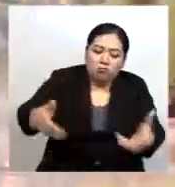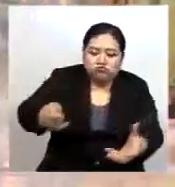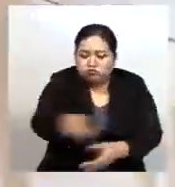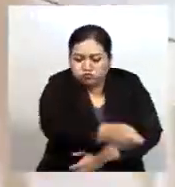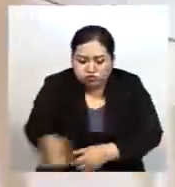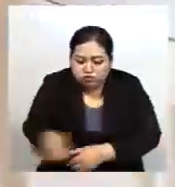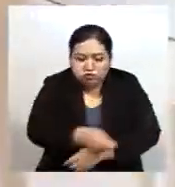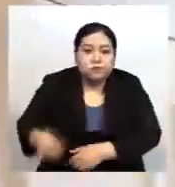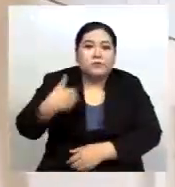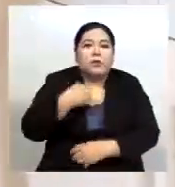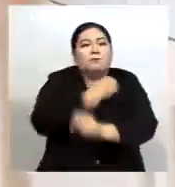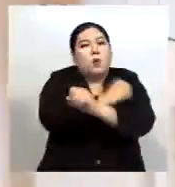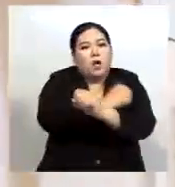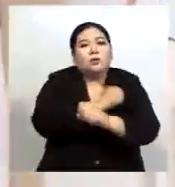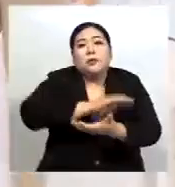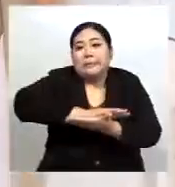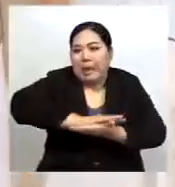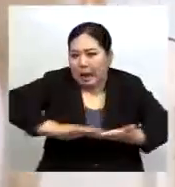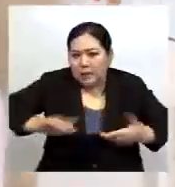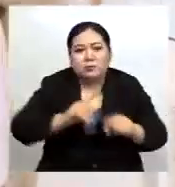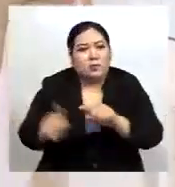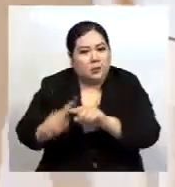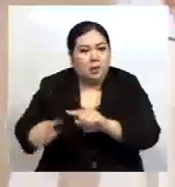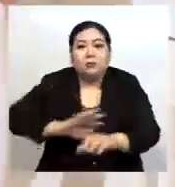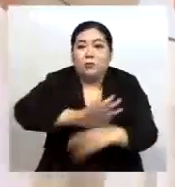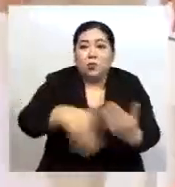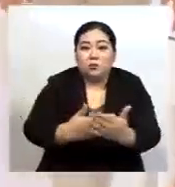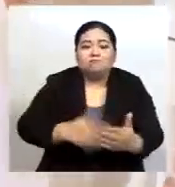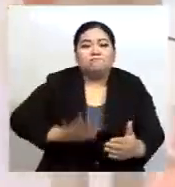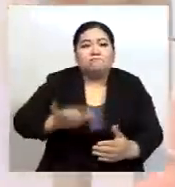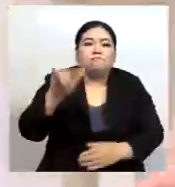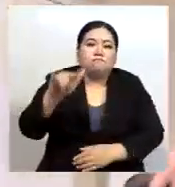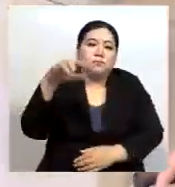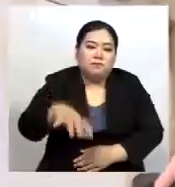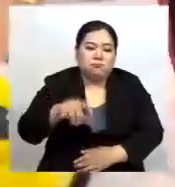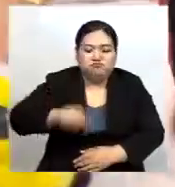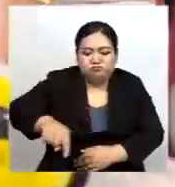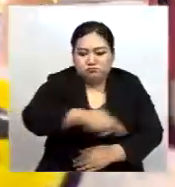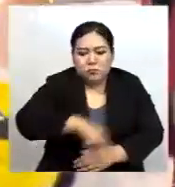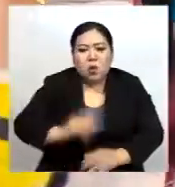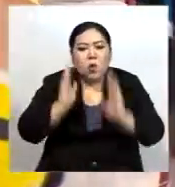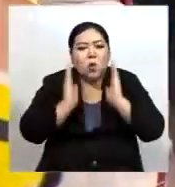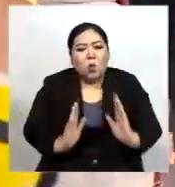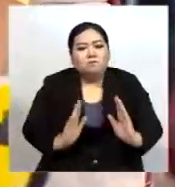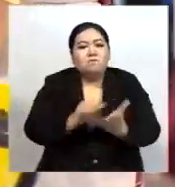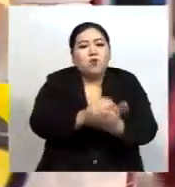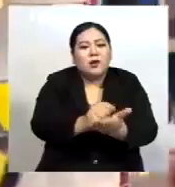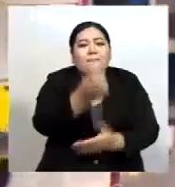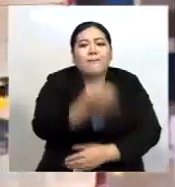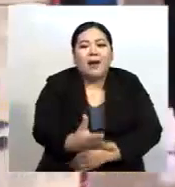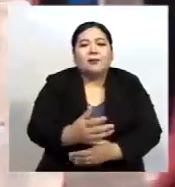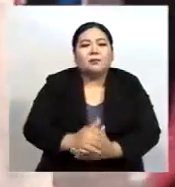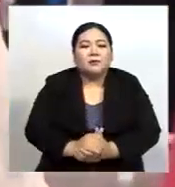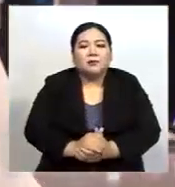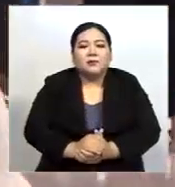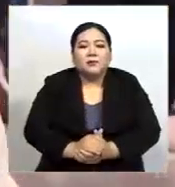ำคัญในเรื่องของการรักษาความสะอาดในพื้นที่ทุกพื้นที่ภายในสนามบินโดยเฉพาะอย่างยิ่งพื้นที่ที่มีผู้โดยสารไปใช้บริ